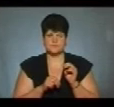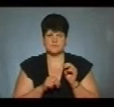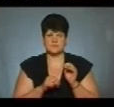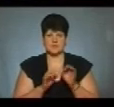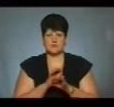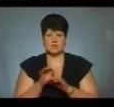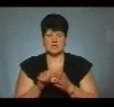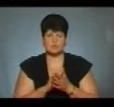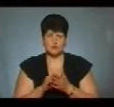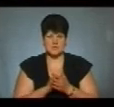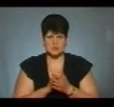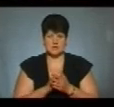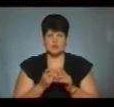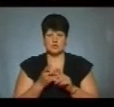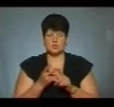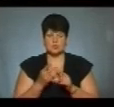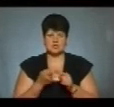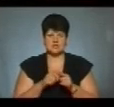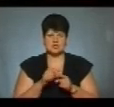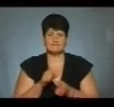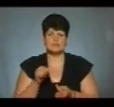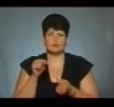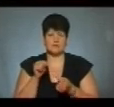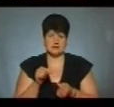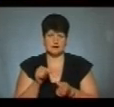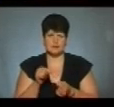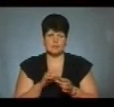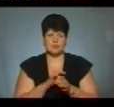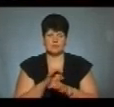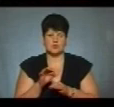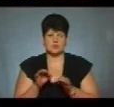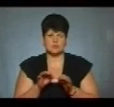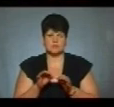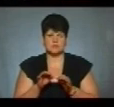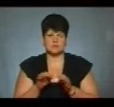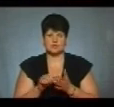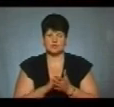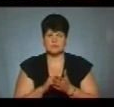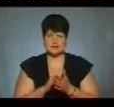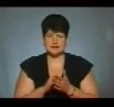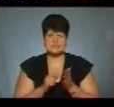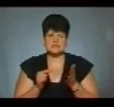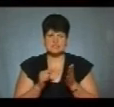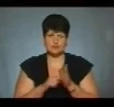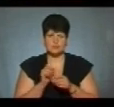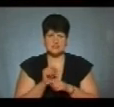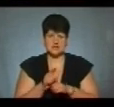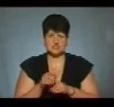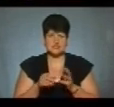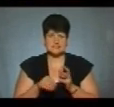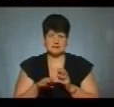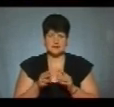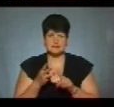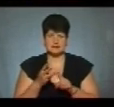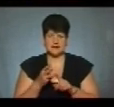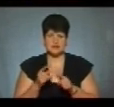проектній документації? Друге, чи відповідає проектна документація цільовому призначенню землі? Третє,